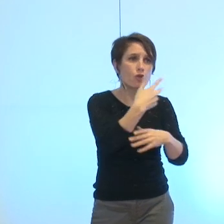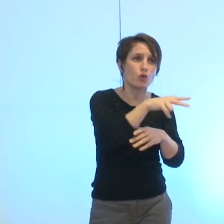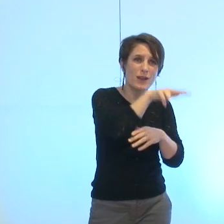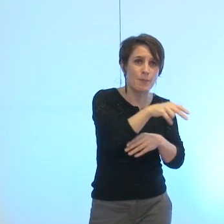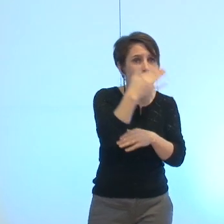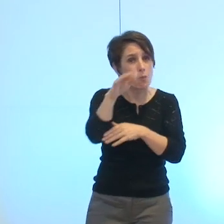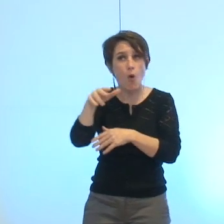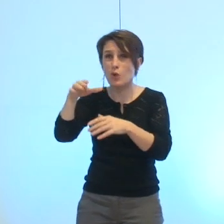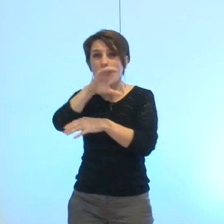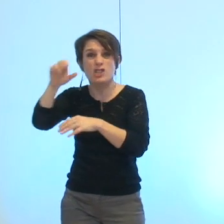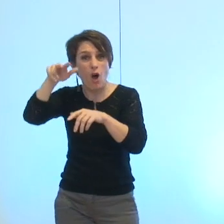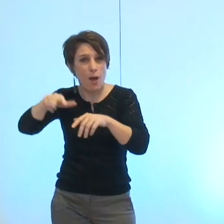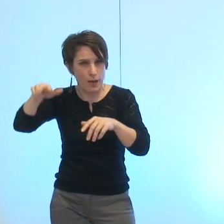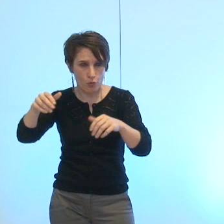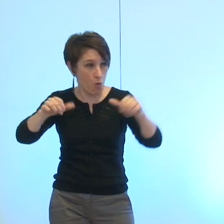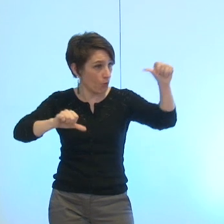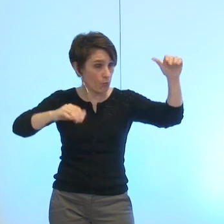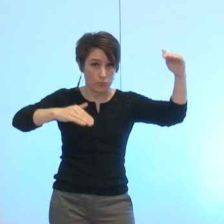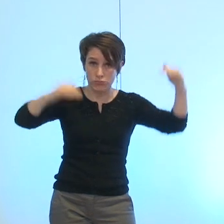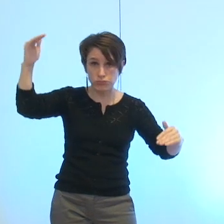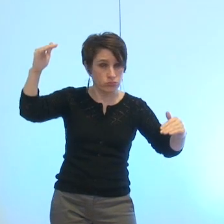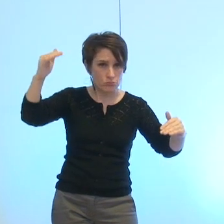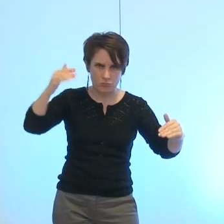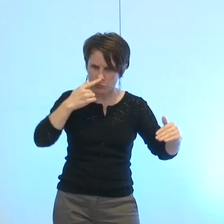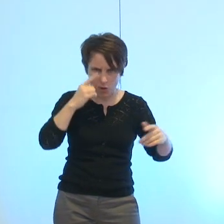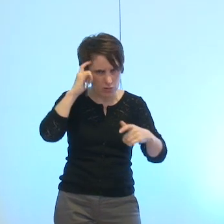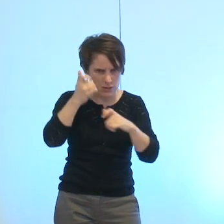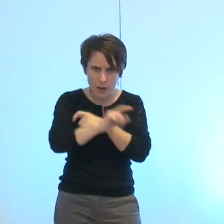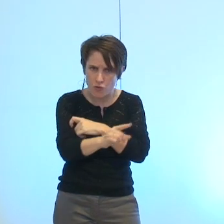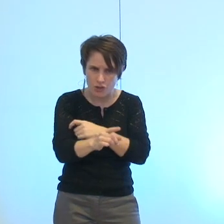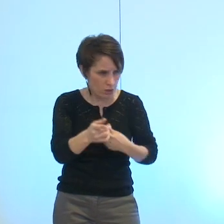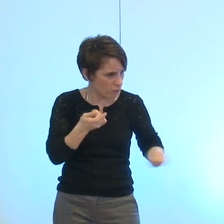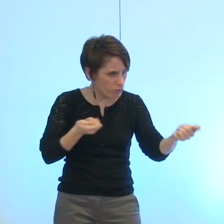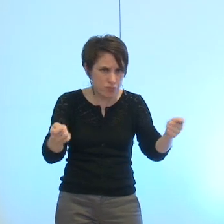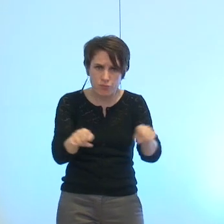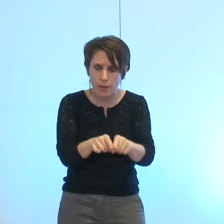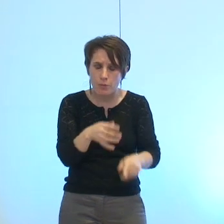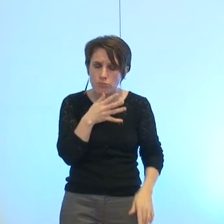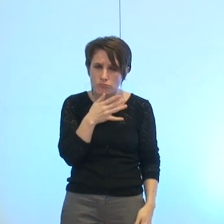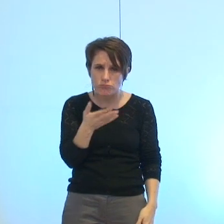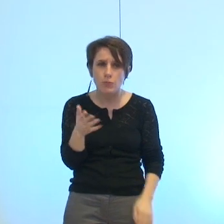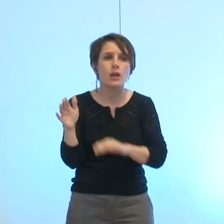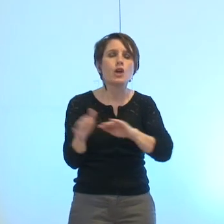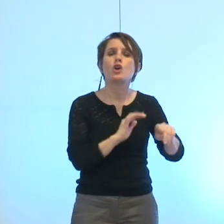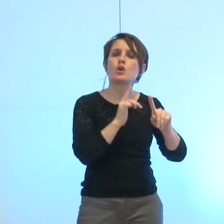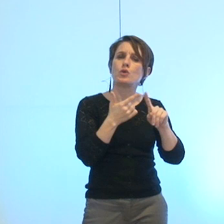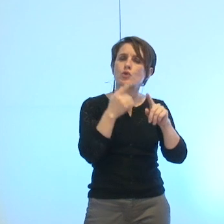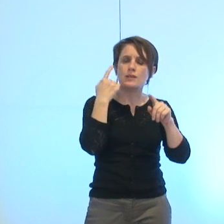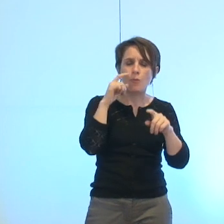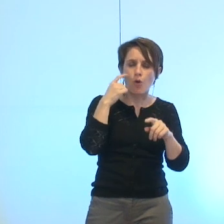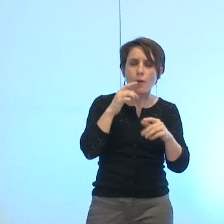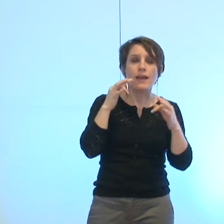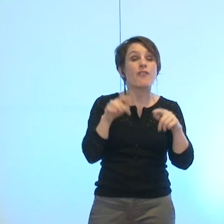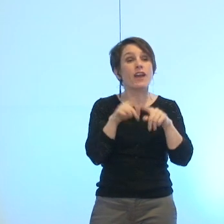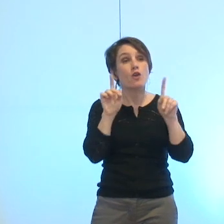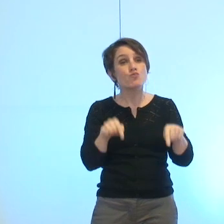vous tout cela vous paraît très très logique ma deuxième remarque a lieu tout simplement au budget de cette opération est-ce que vous avez tout simplement